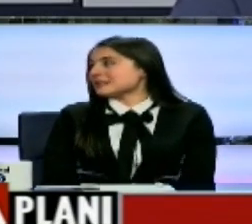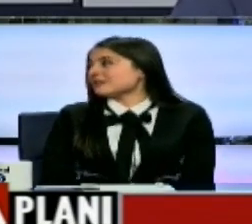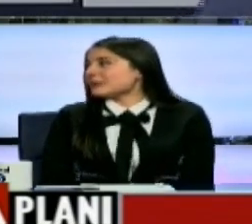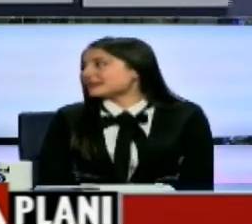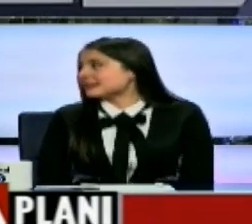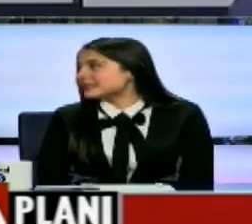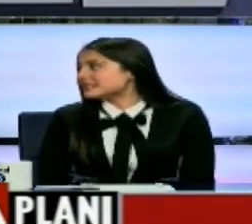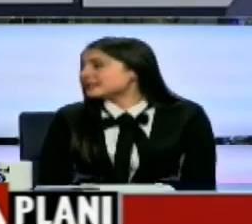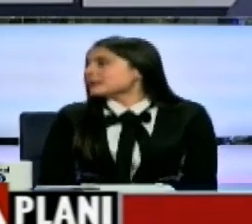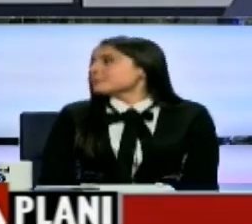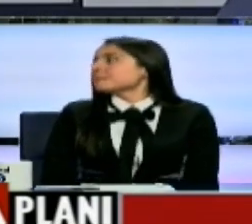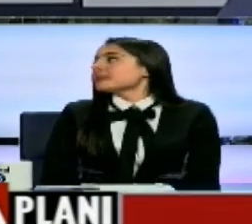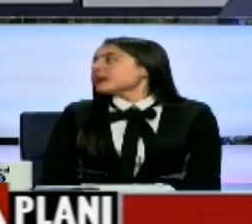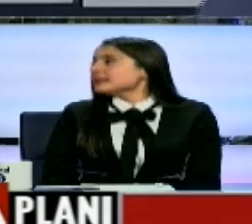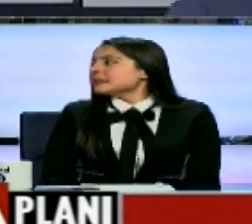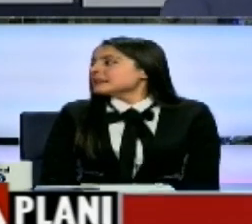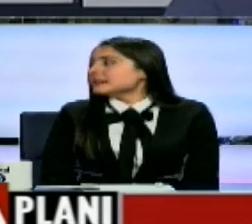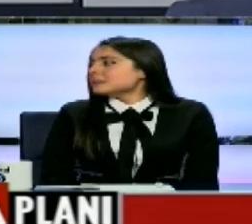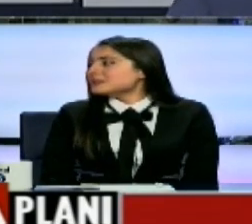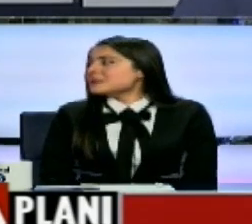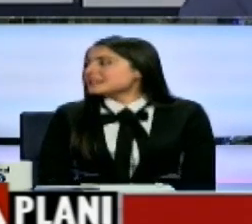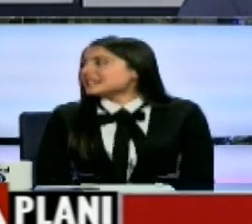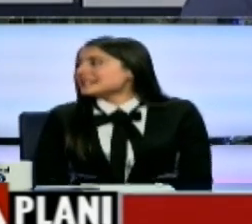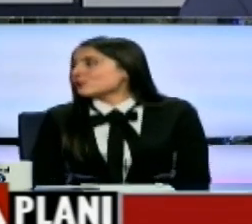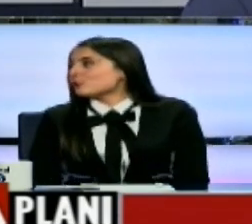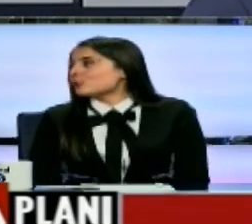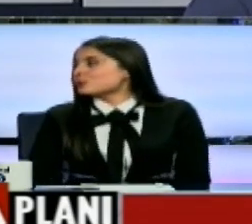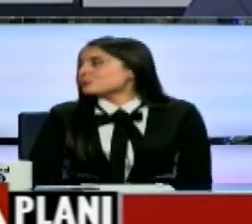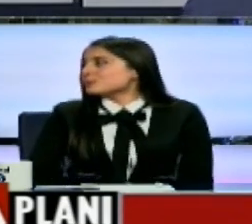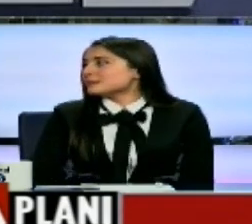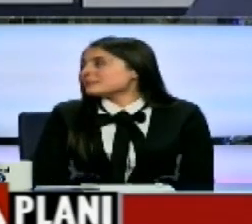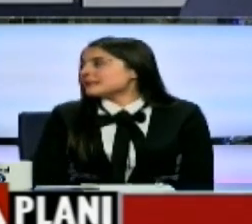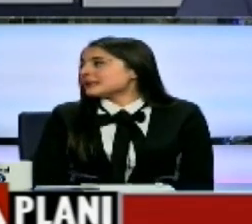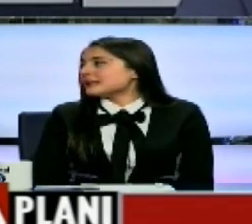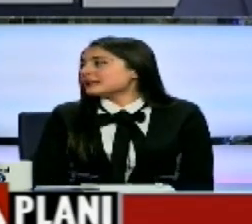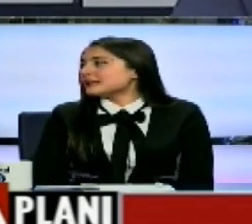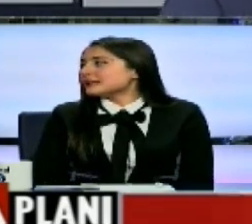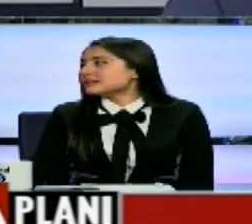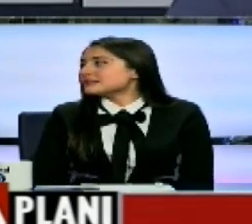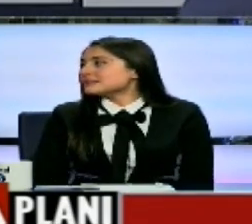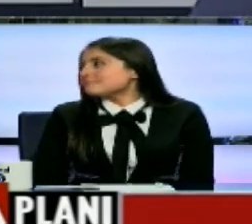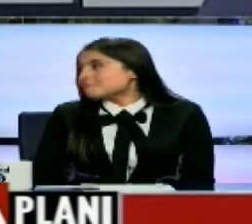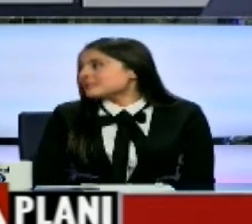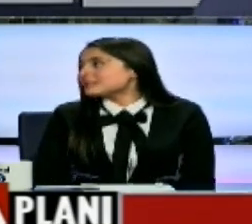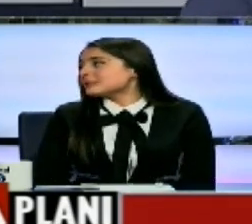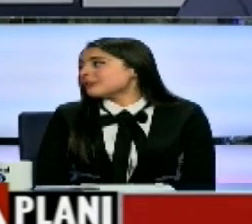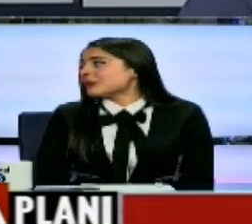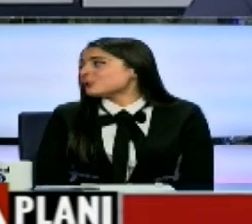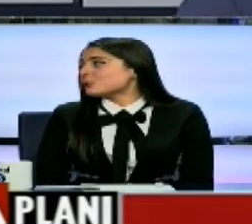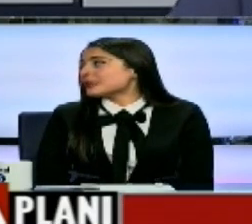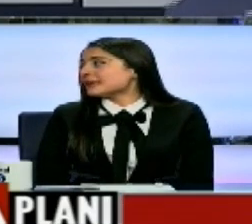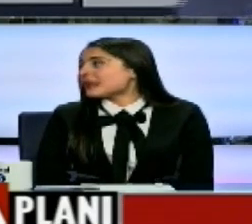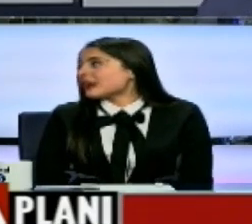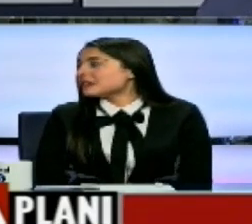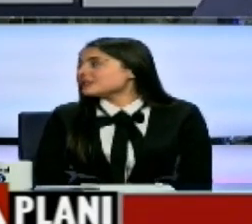hizmet vermekteyiz. Yani birbirimize destek oluyoruz, birbirimize sırt sırta